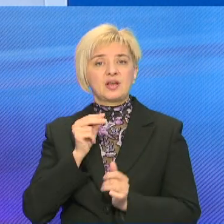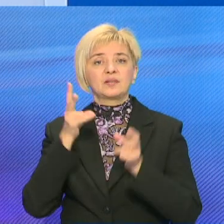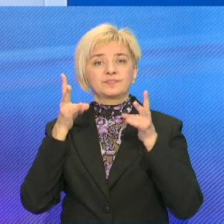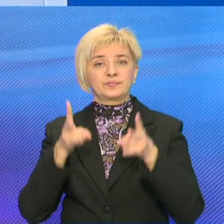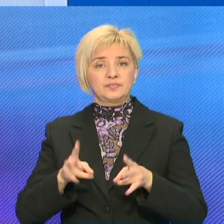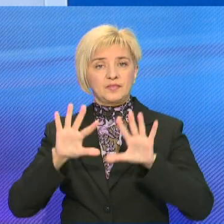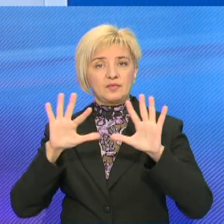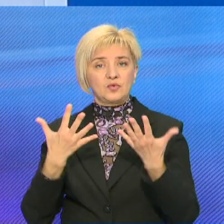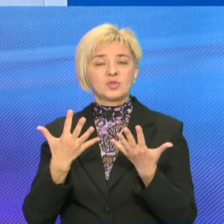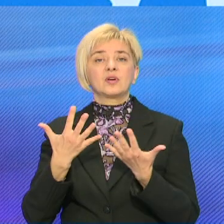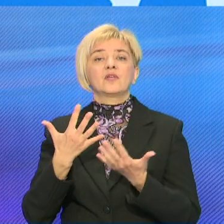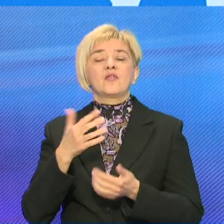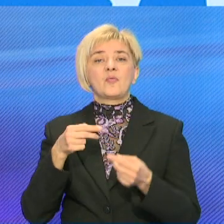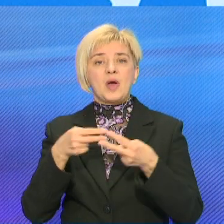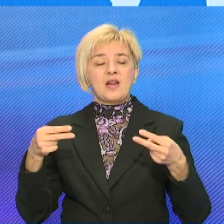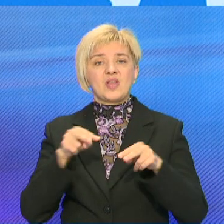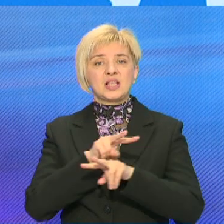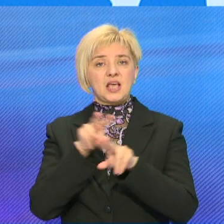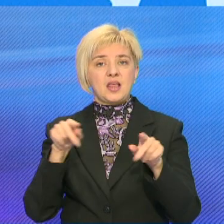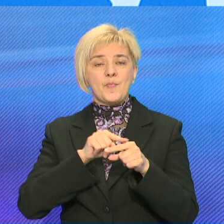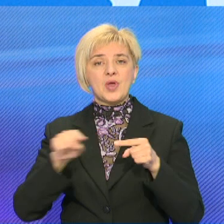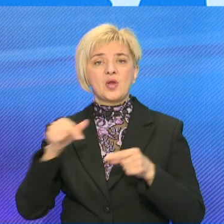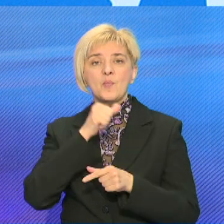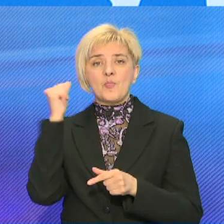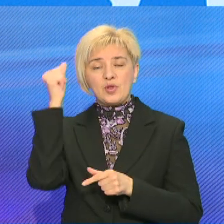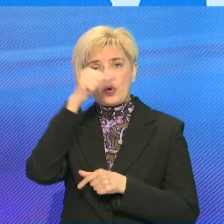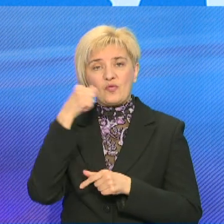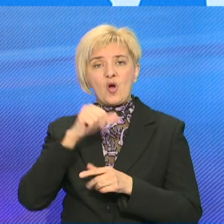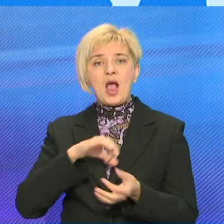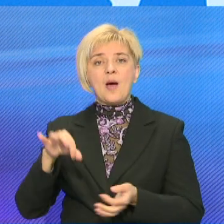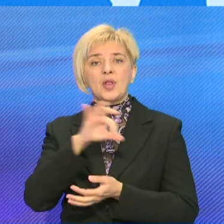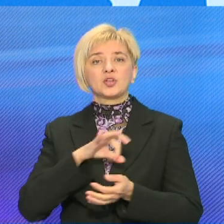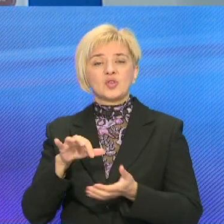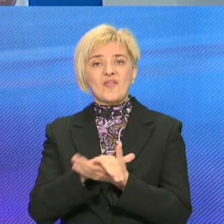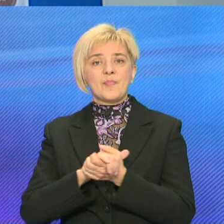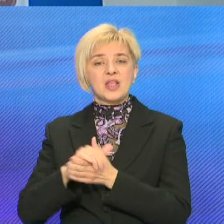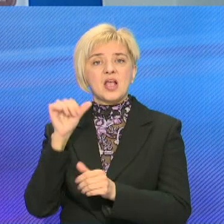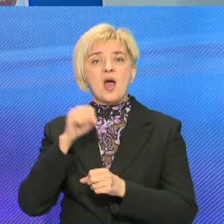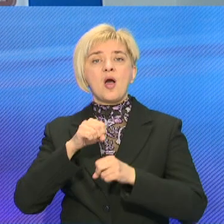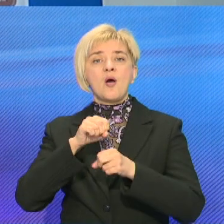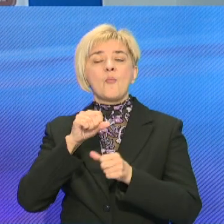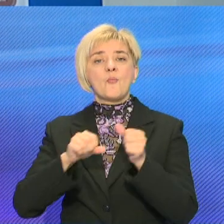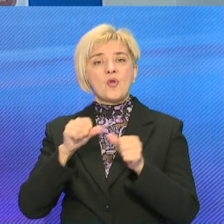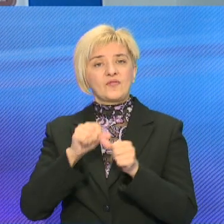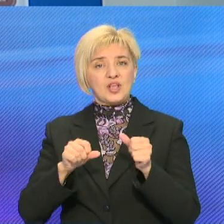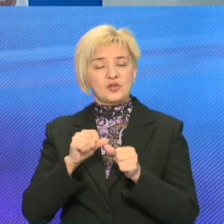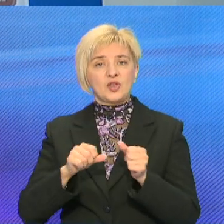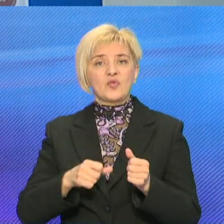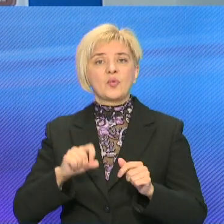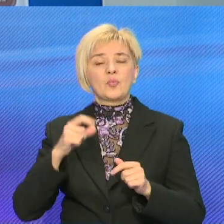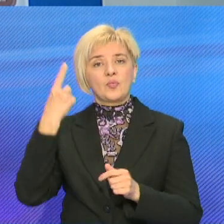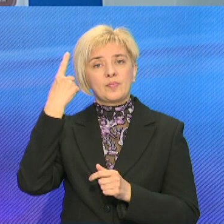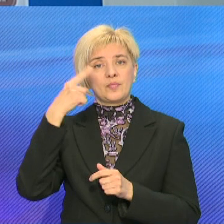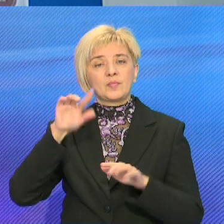у сравнении с аналогичным периодом минулого года областное объединение профессийных союзов инициировало проведение одного